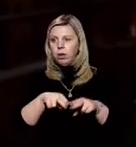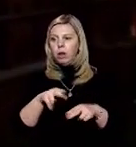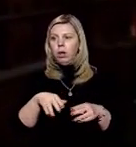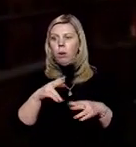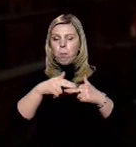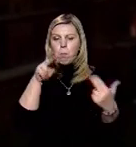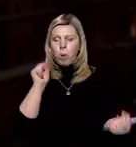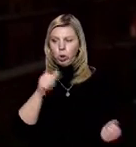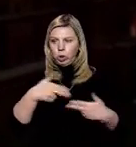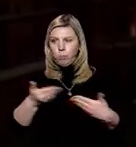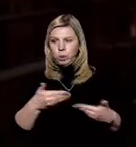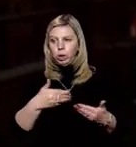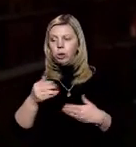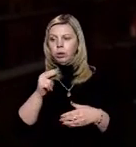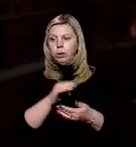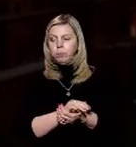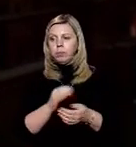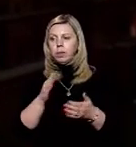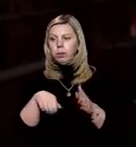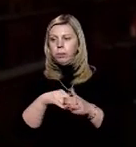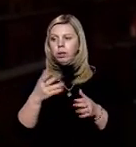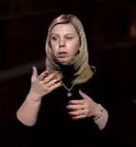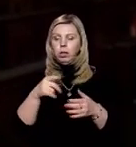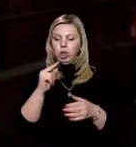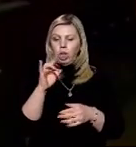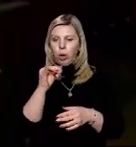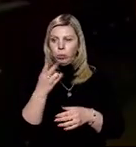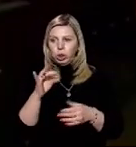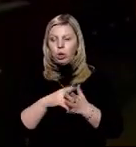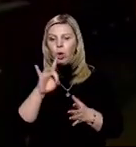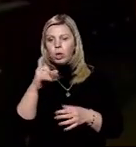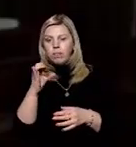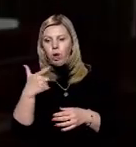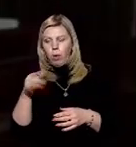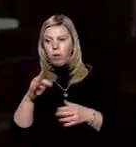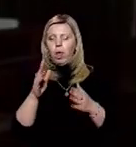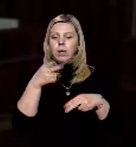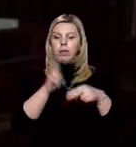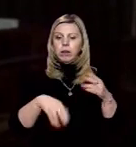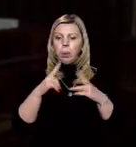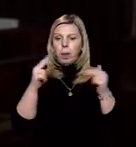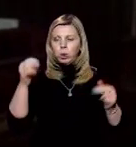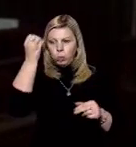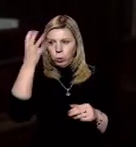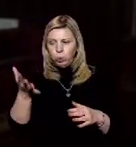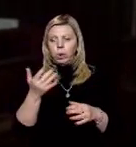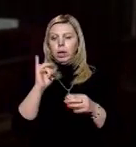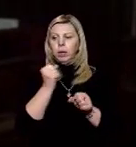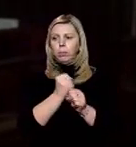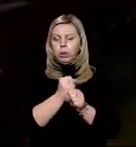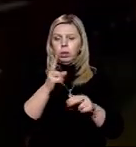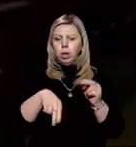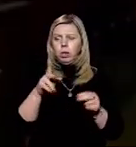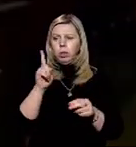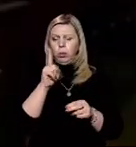пішохідного мосту в Черемушках по Дюкеру від мікрорайону Черемушки до Росвил. Завершення Палацу культури, також є завершення робіт по ДЮ